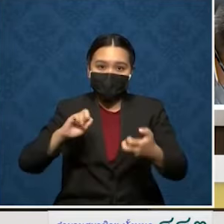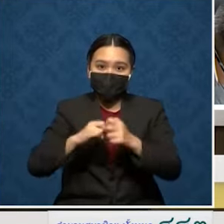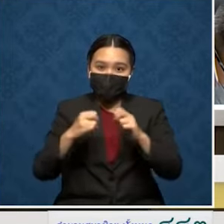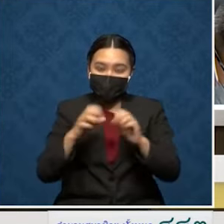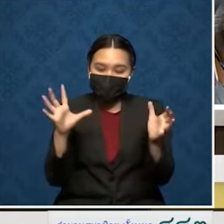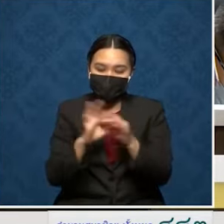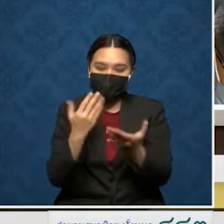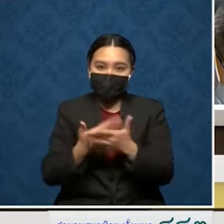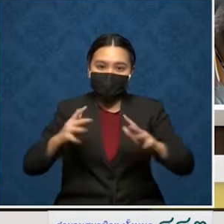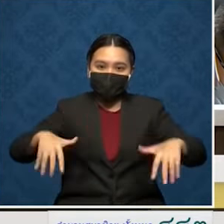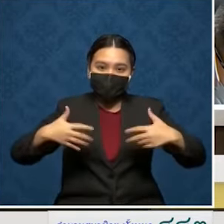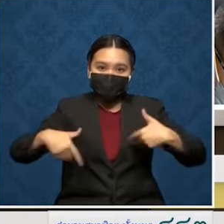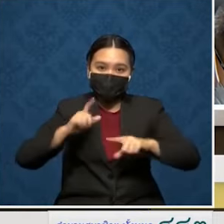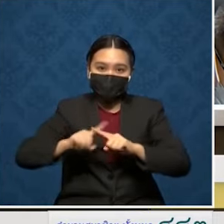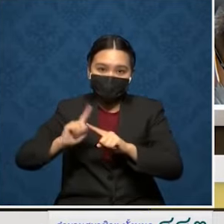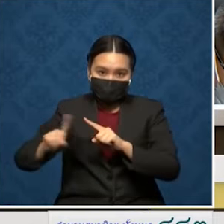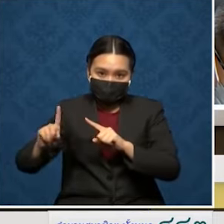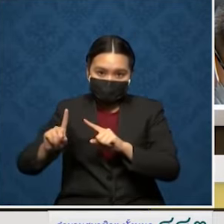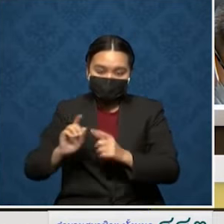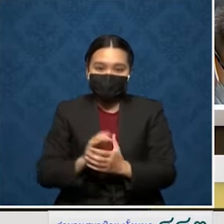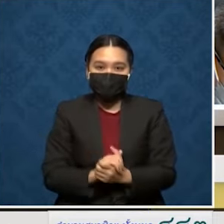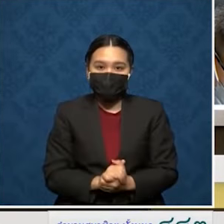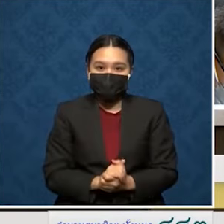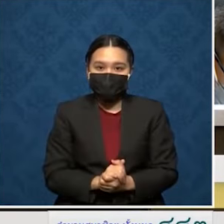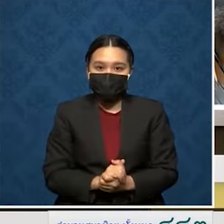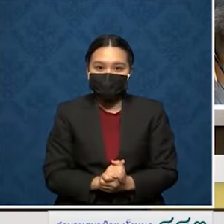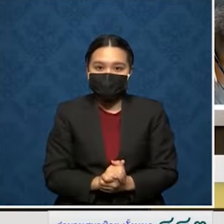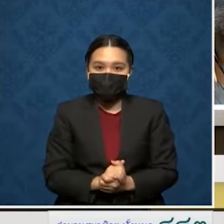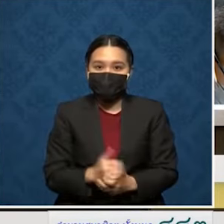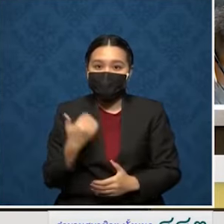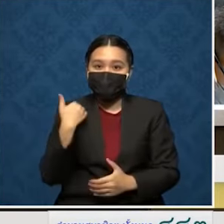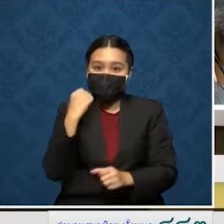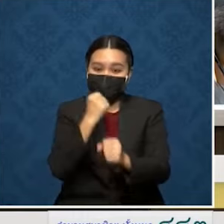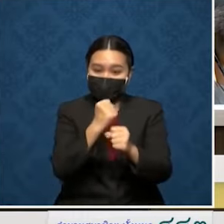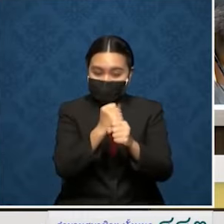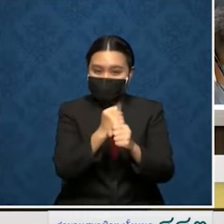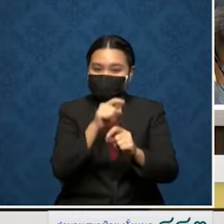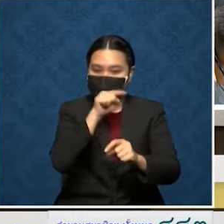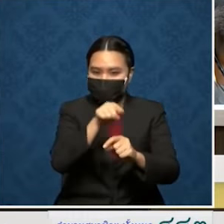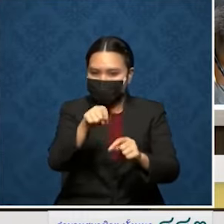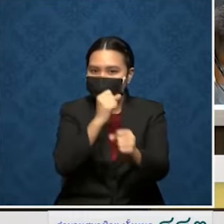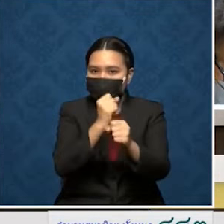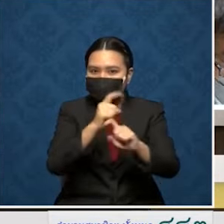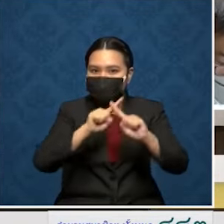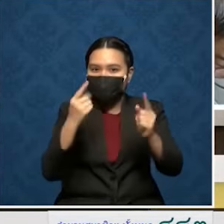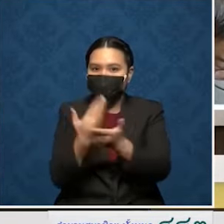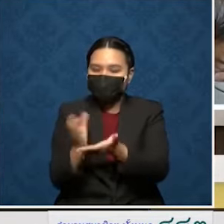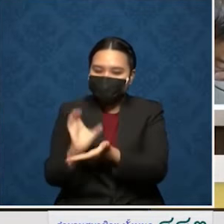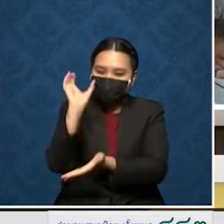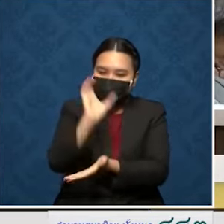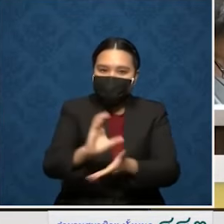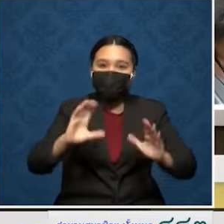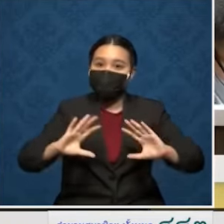ได้ปัญหาการถ่ายโอนที่มีแต่งานไปแต่ว่างบประมาณไม่ให้อันนี้ก็เป็นเรื่องปัญหาหนึ่งที่สำคั